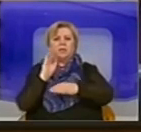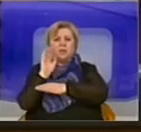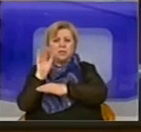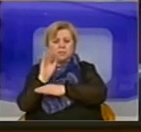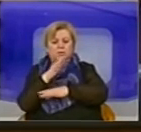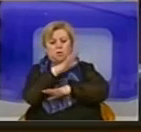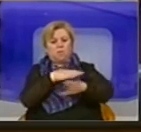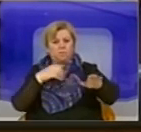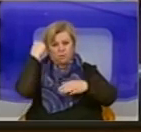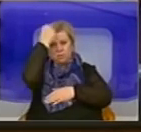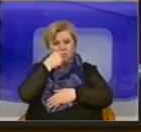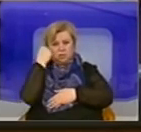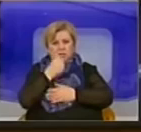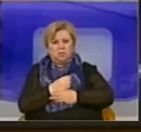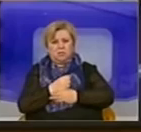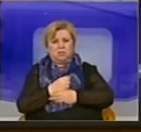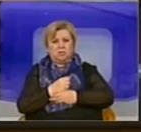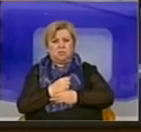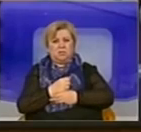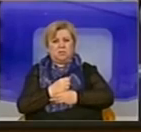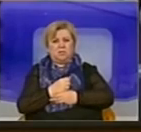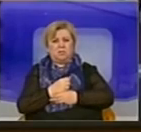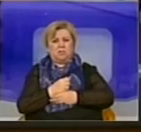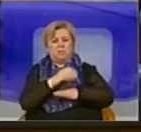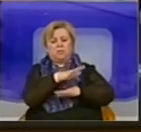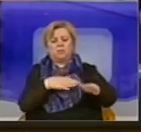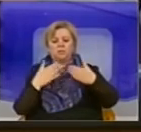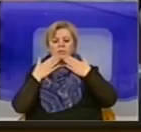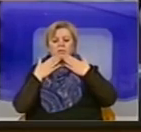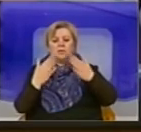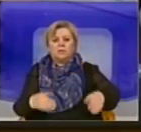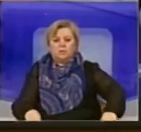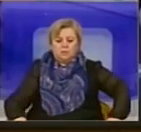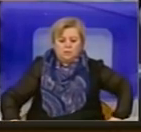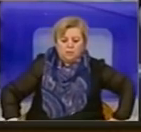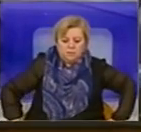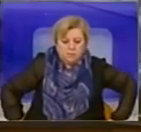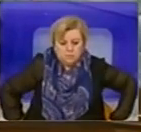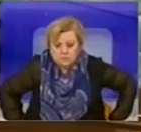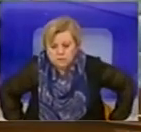kuvend në mënyrë që të kemi avancim të diplomacisë parlamentare. Faleminderit.